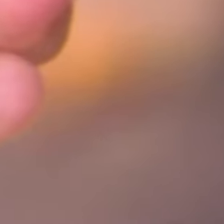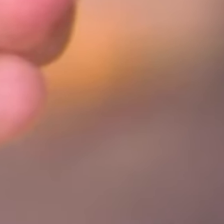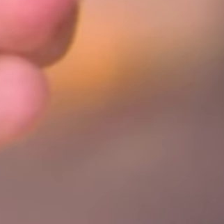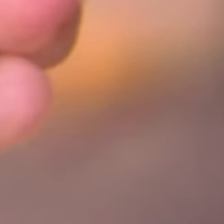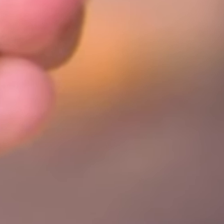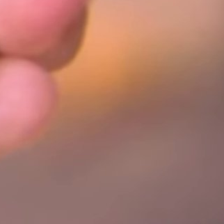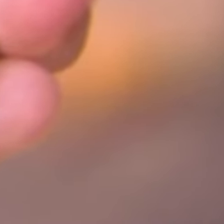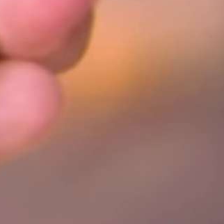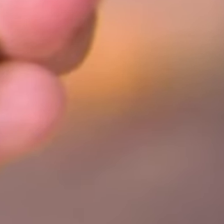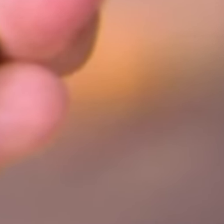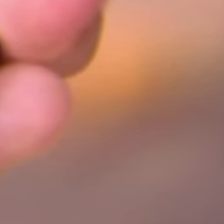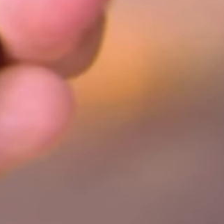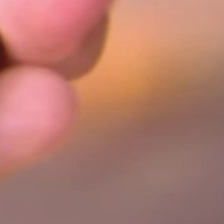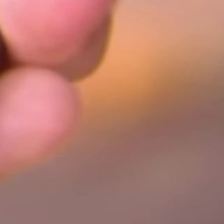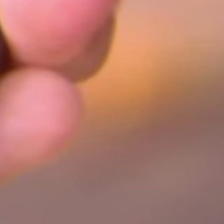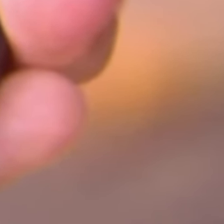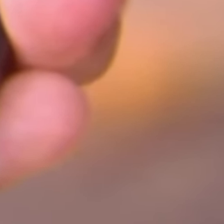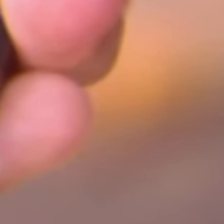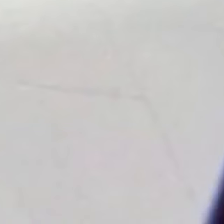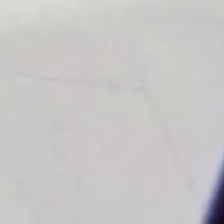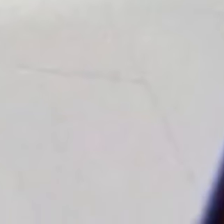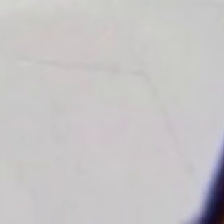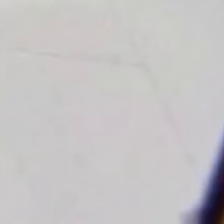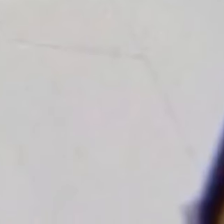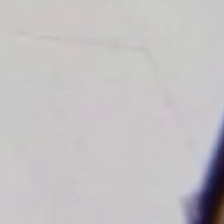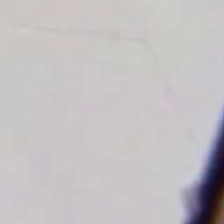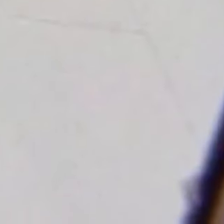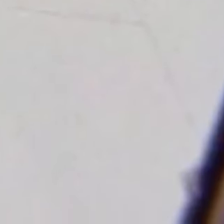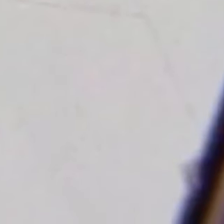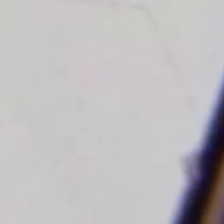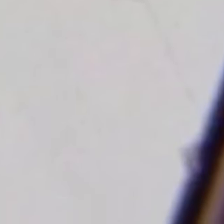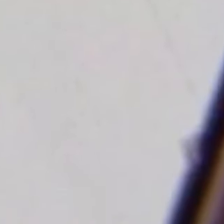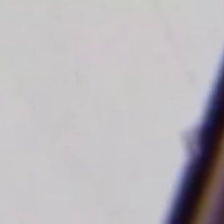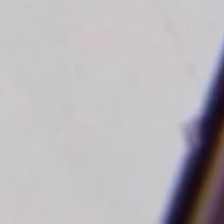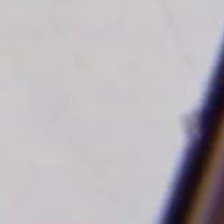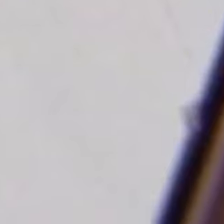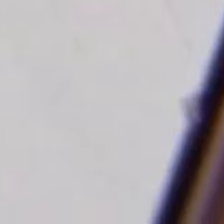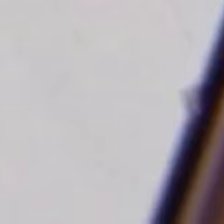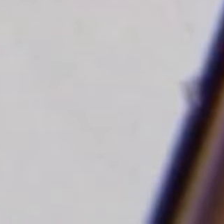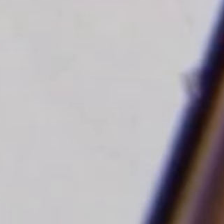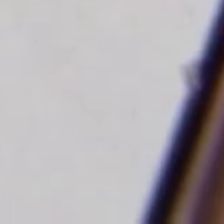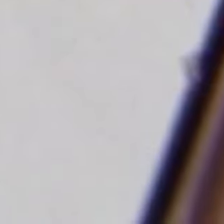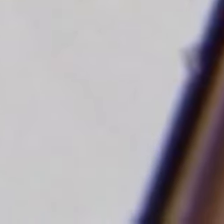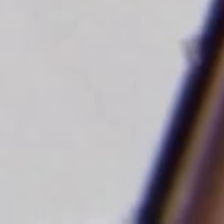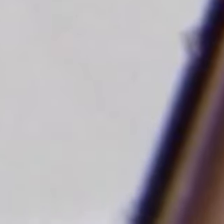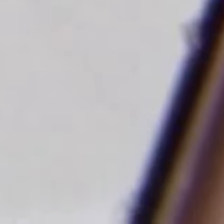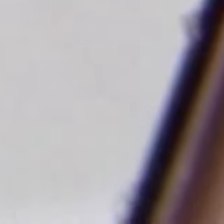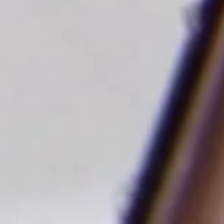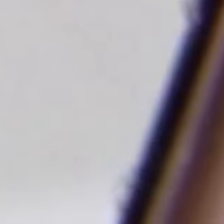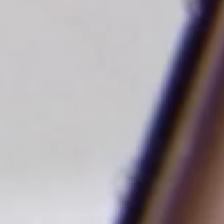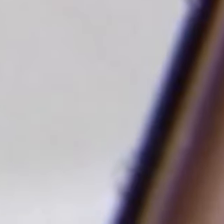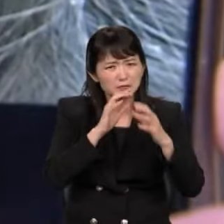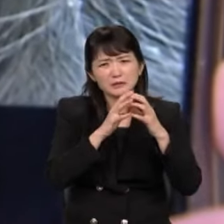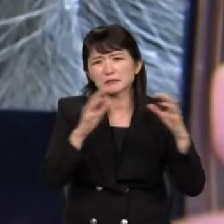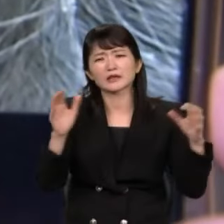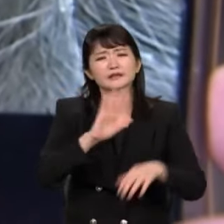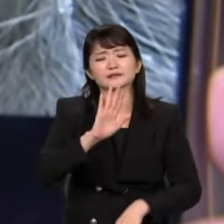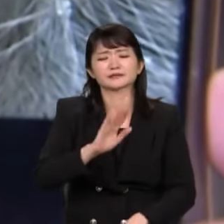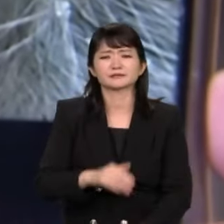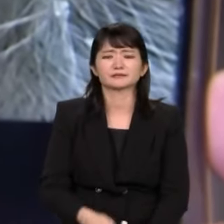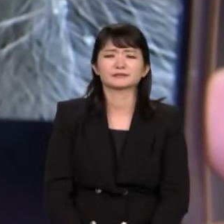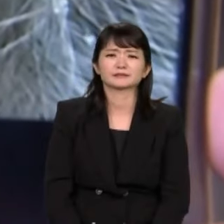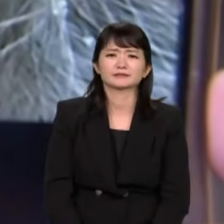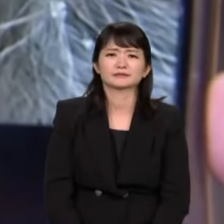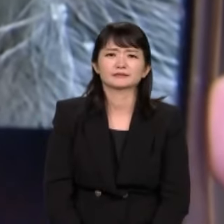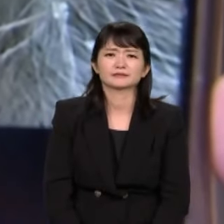전에 진심 어린 사과와 적절한 조치가 있었다면 피해자의 상처도 사안도 이만큼 커지지 않았을지 모릅니다.